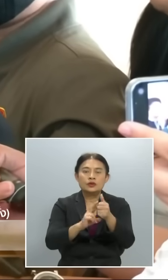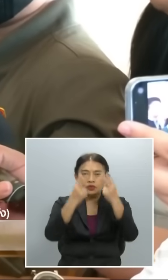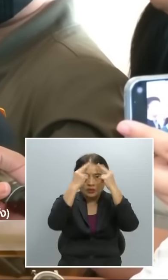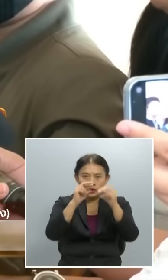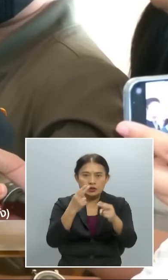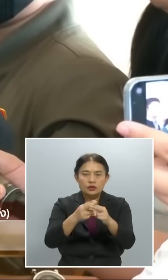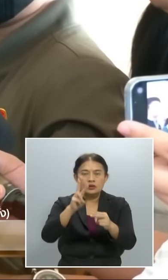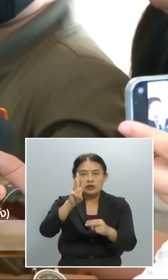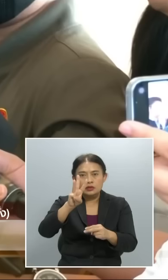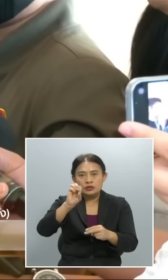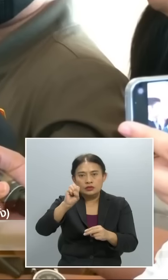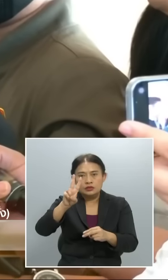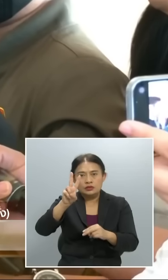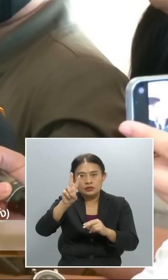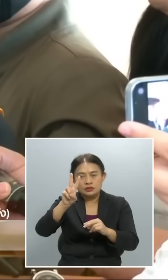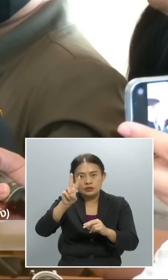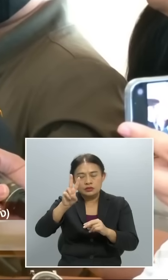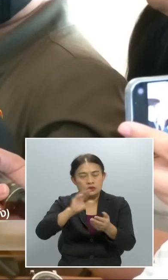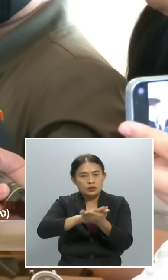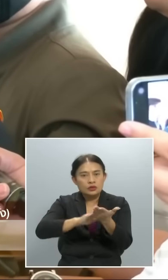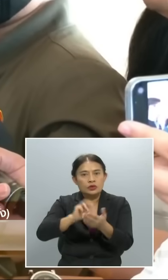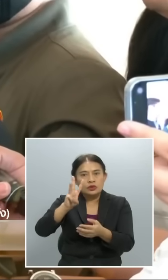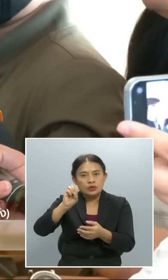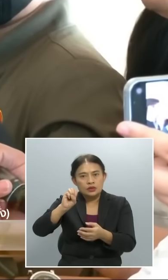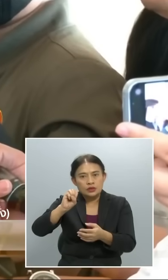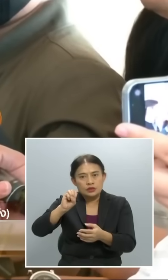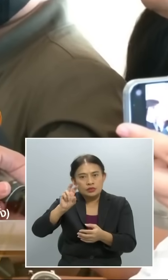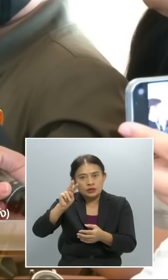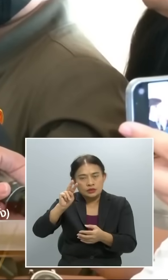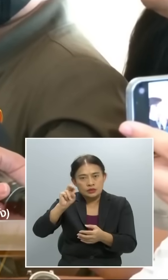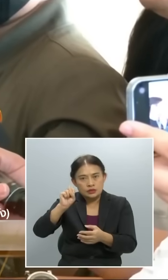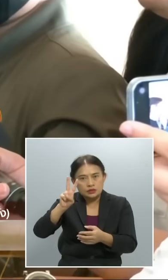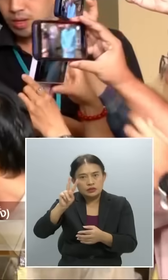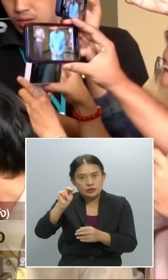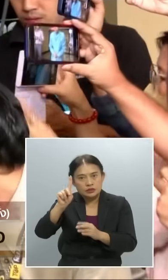อาจจะวิษณุบอกนะประเด็นถ้าเกิดคุณ